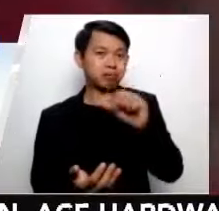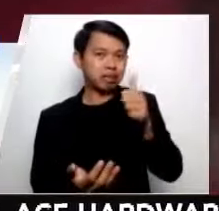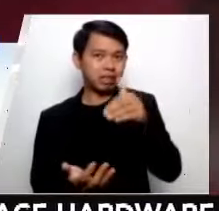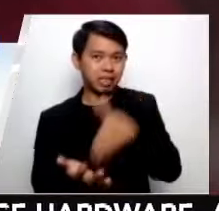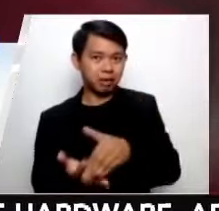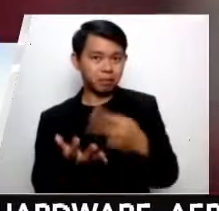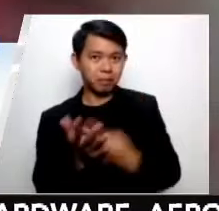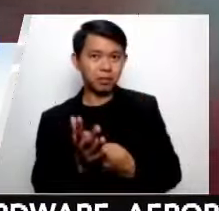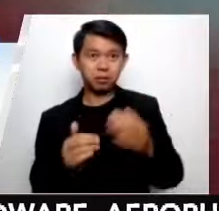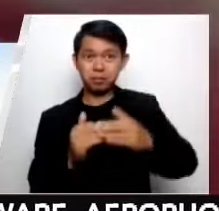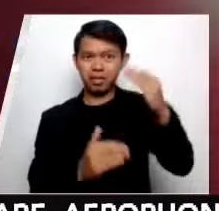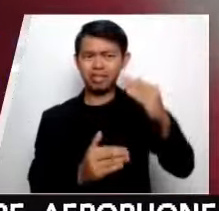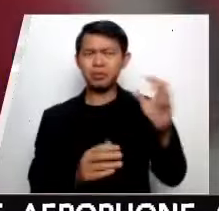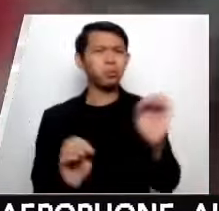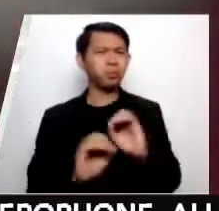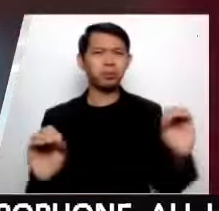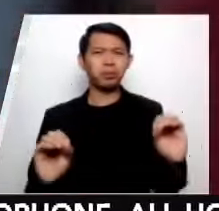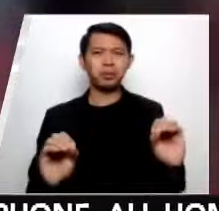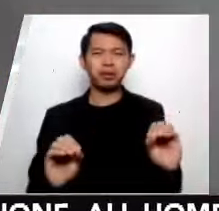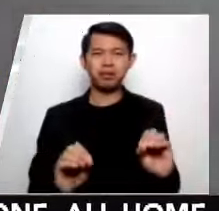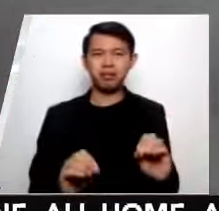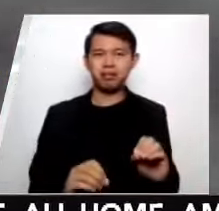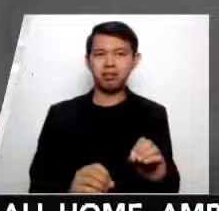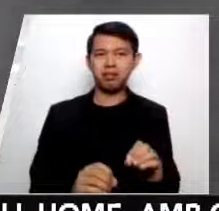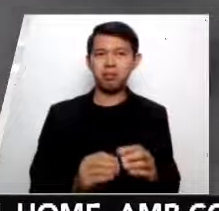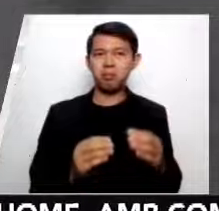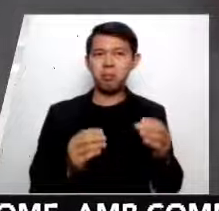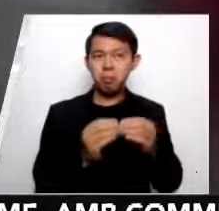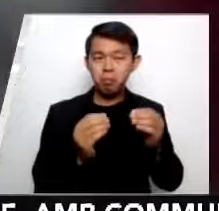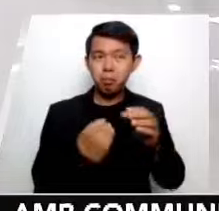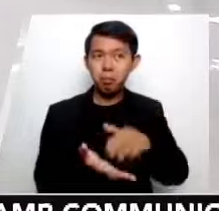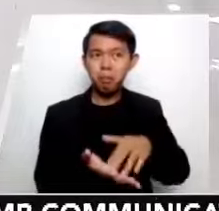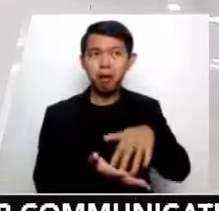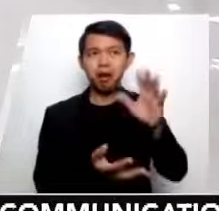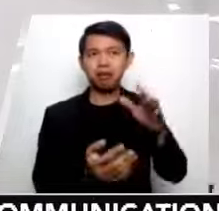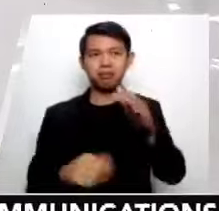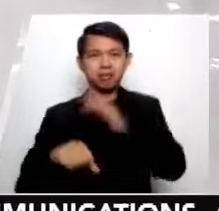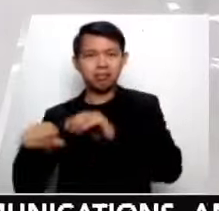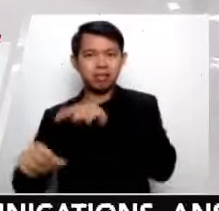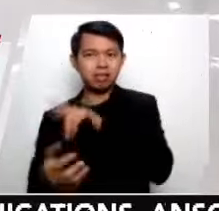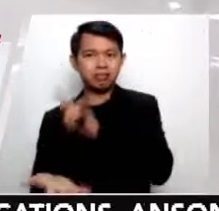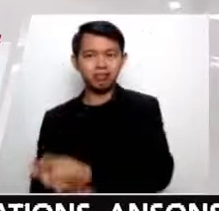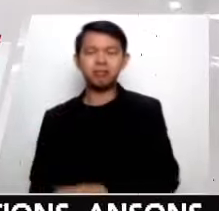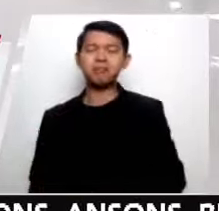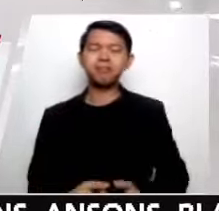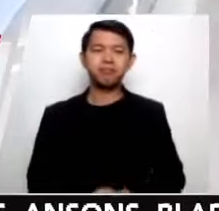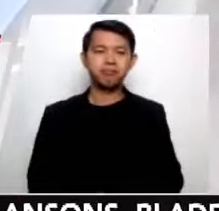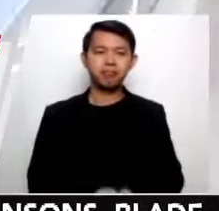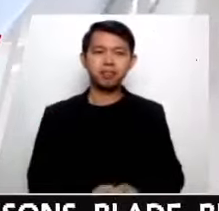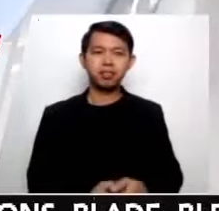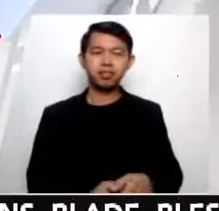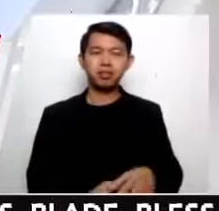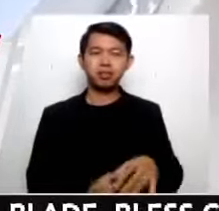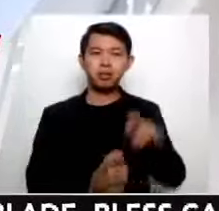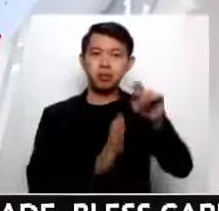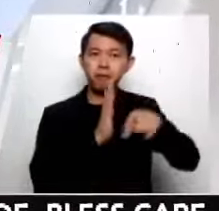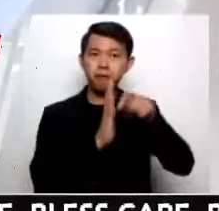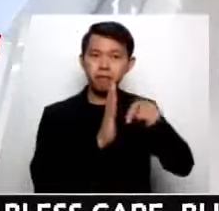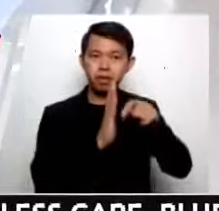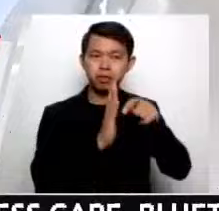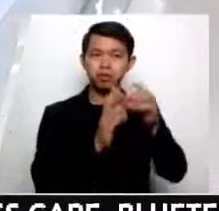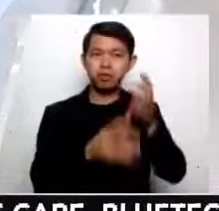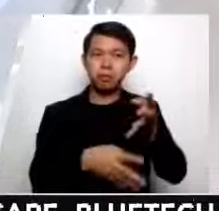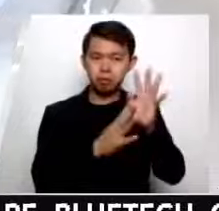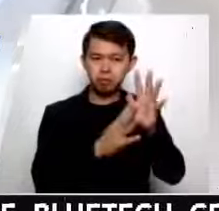eroplano. Nakapag-ugnayan na po kami doon sa tao na nag-post nito at nakausap na po siya ng ating mga imbestigador. Lang Manila International